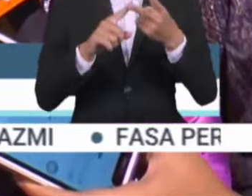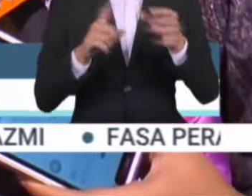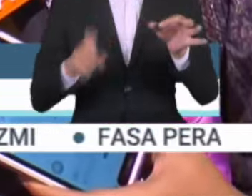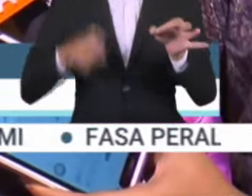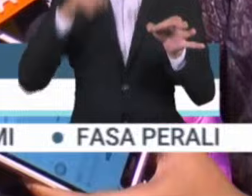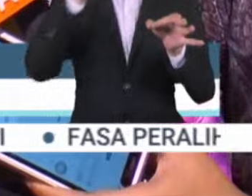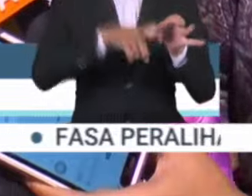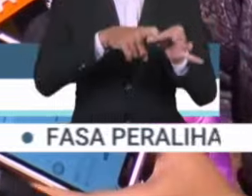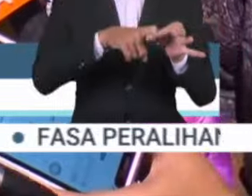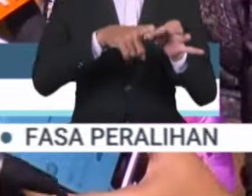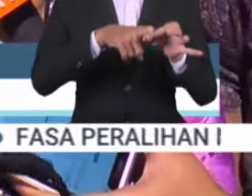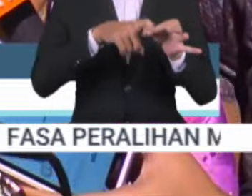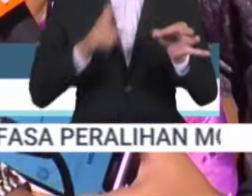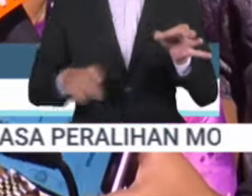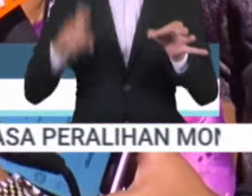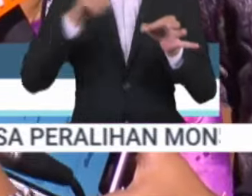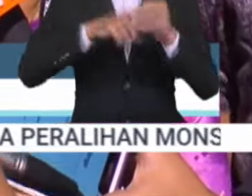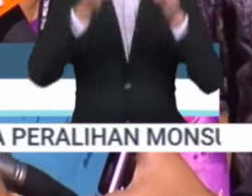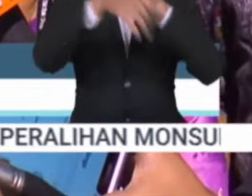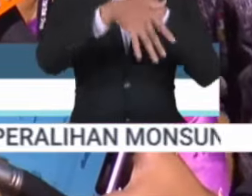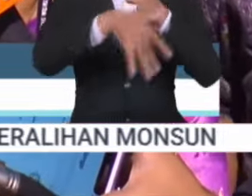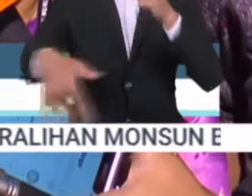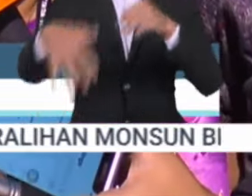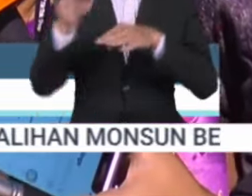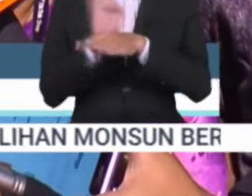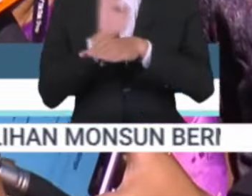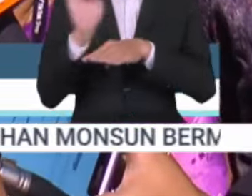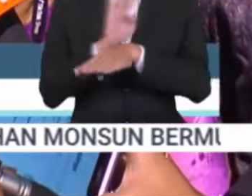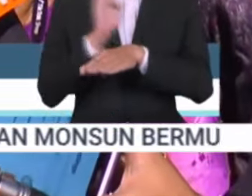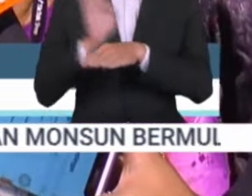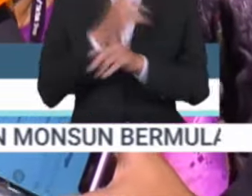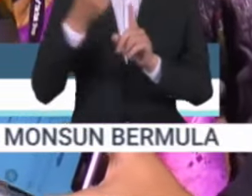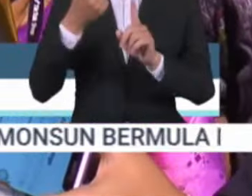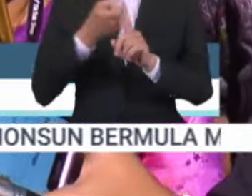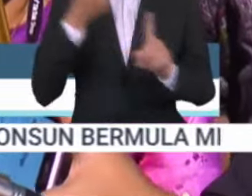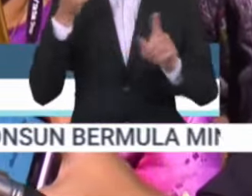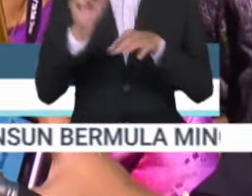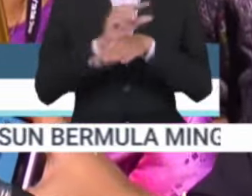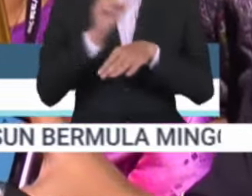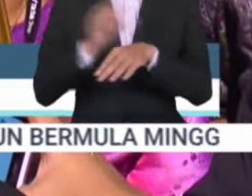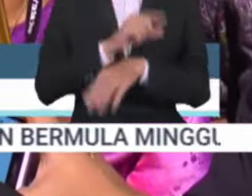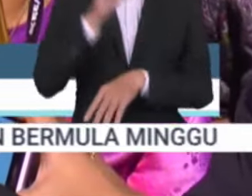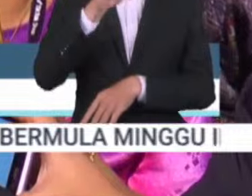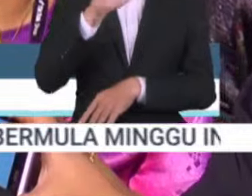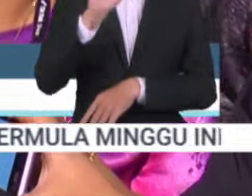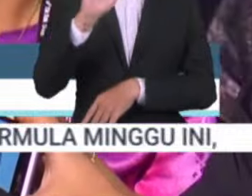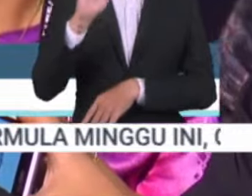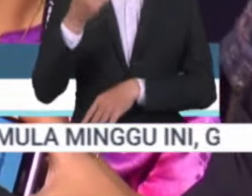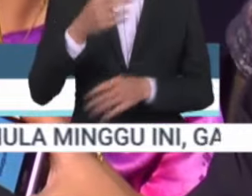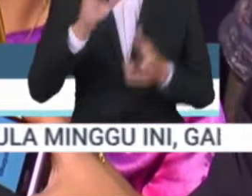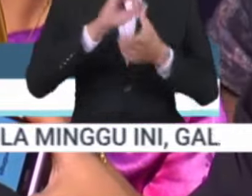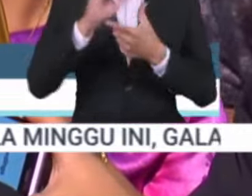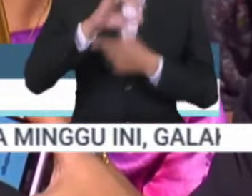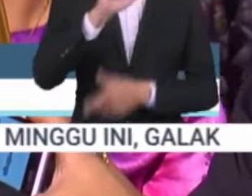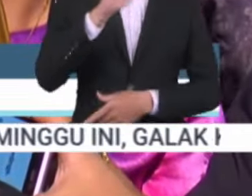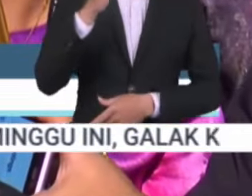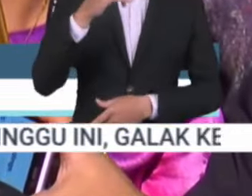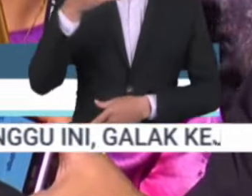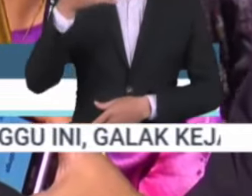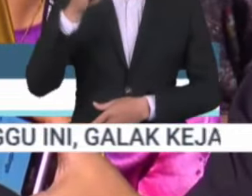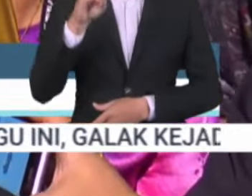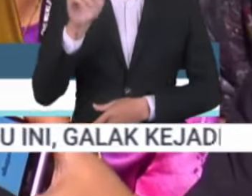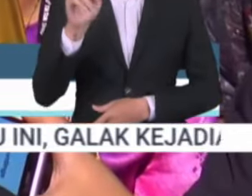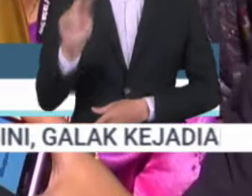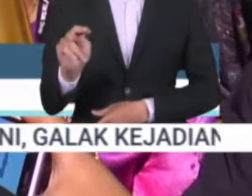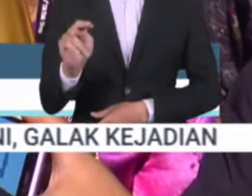link rangkaian entiti perniagaan yang menggunakan nama GISB ataupun Ikhwan